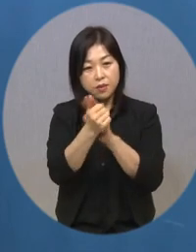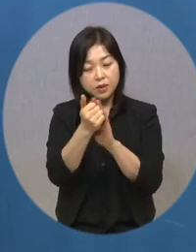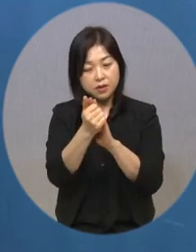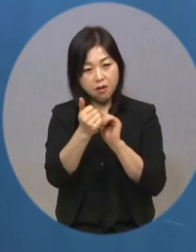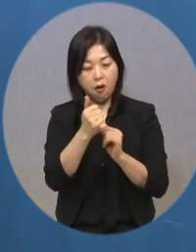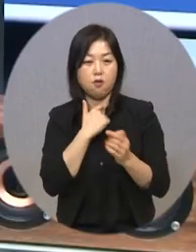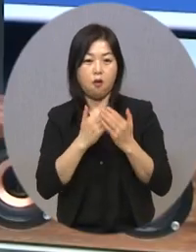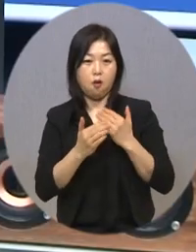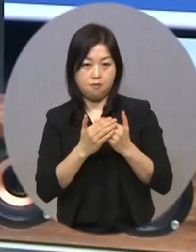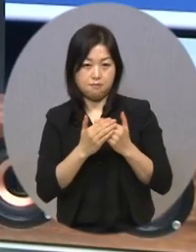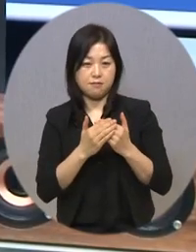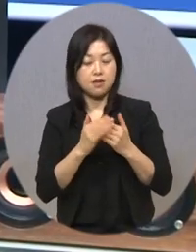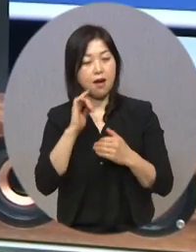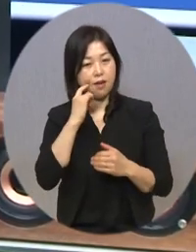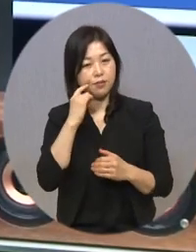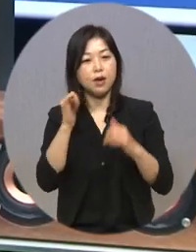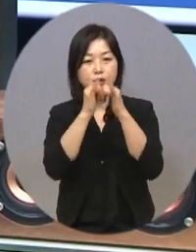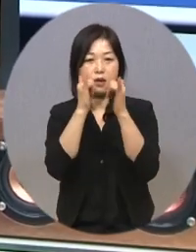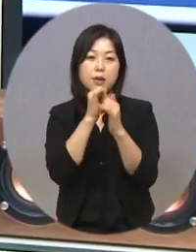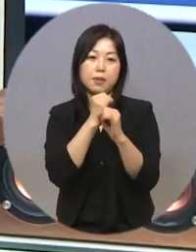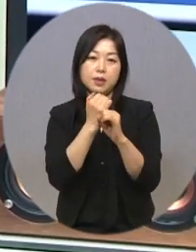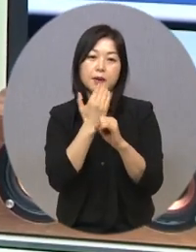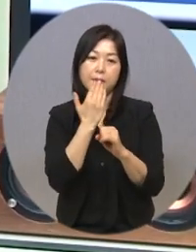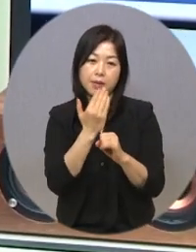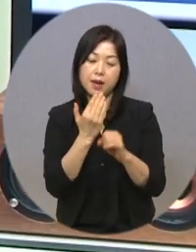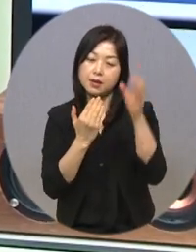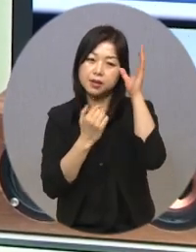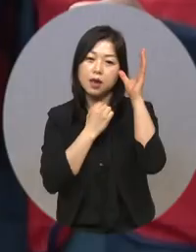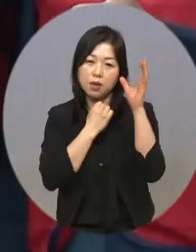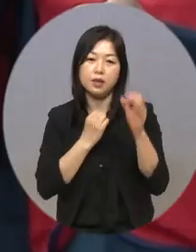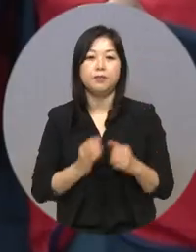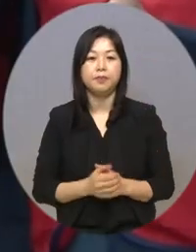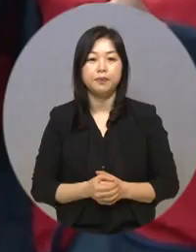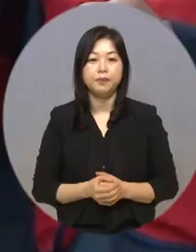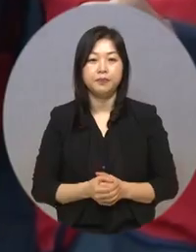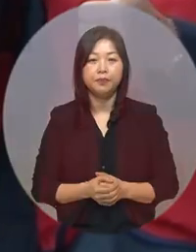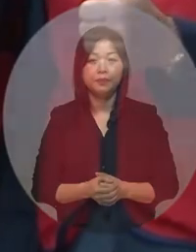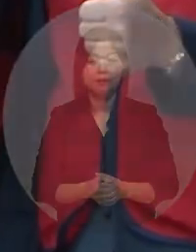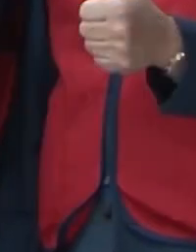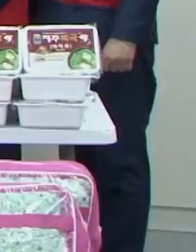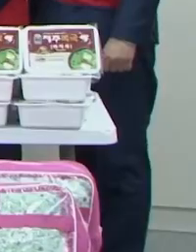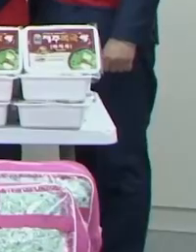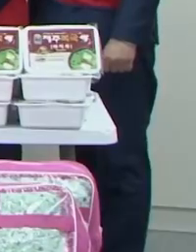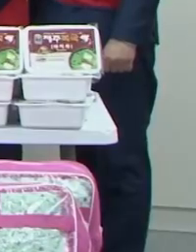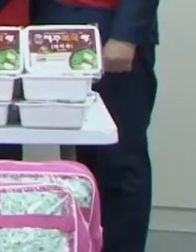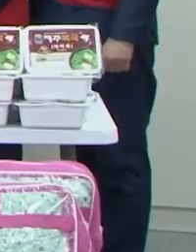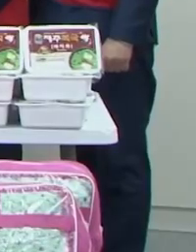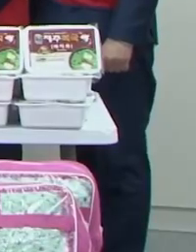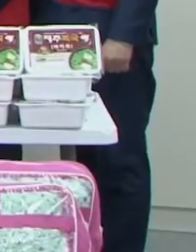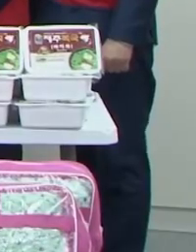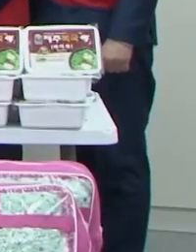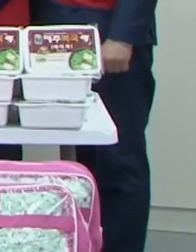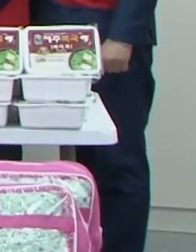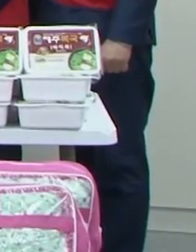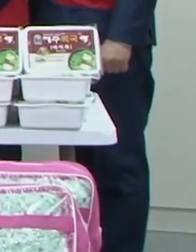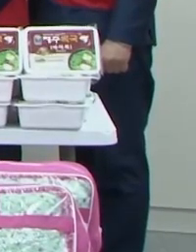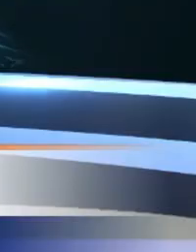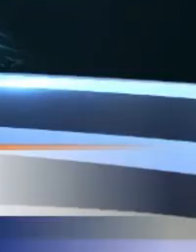누려 아름다운 사회를 만들어 나갈 수 있기를 기대해봅니다. 지금까지 복지TV 부산방송 황병영입니다.